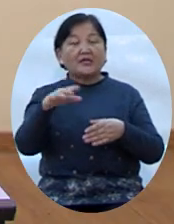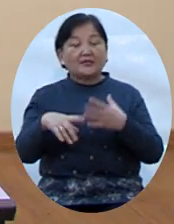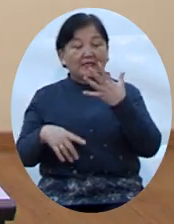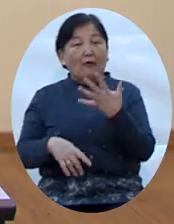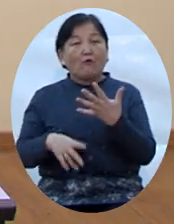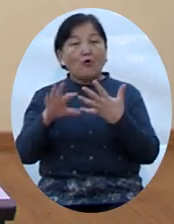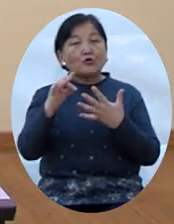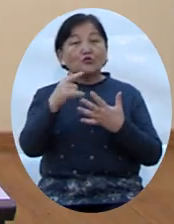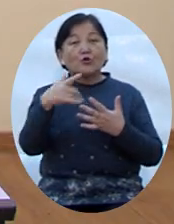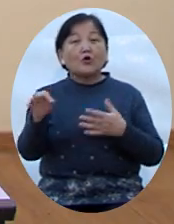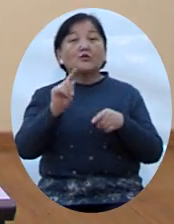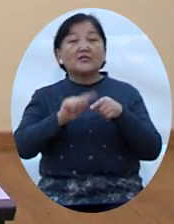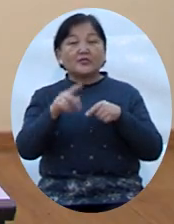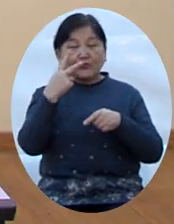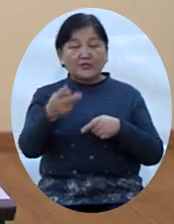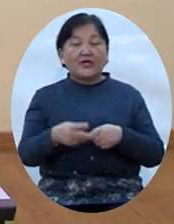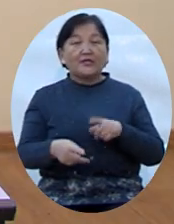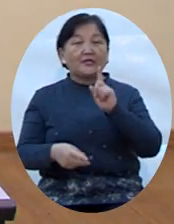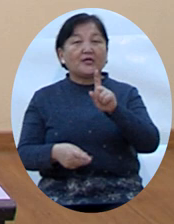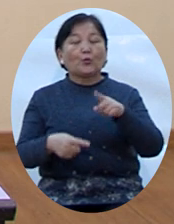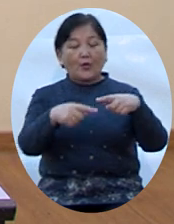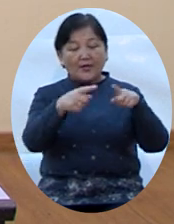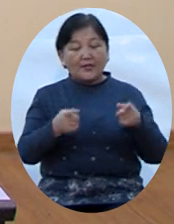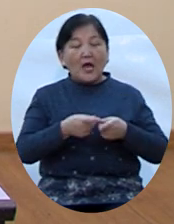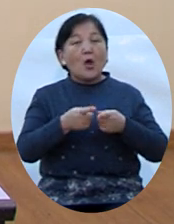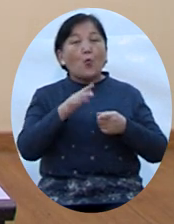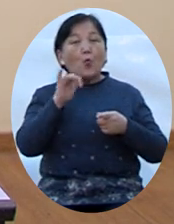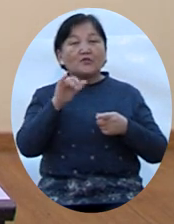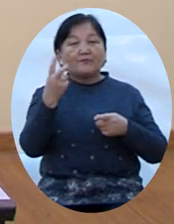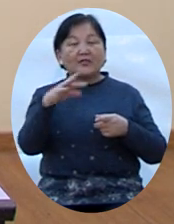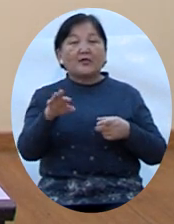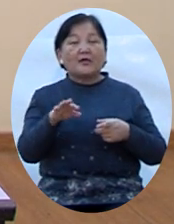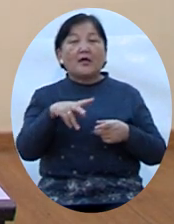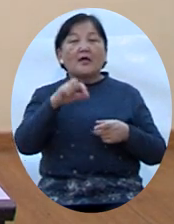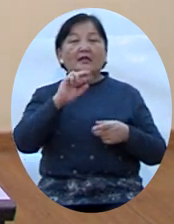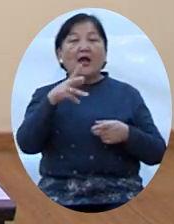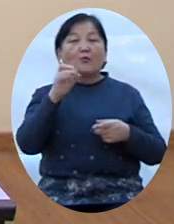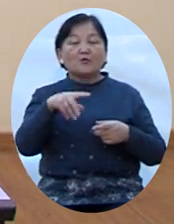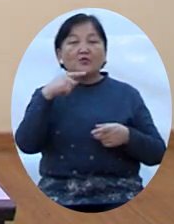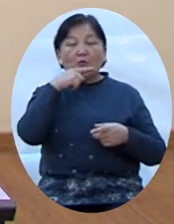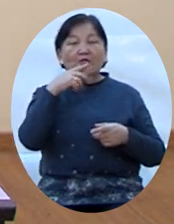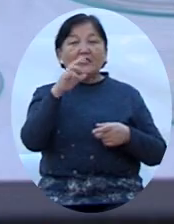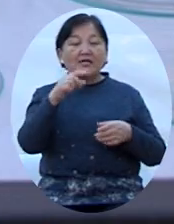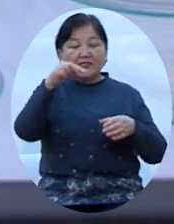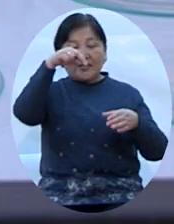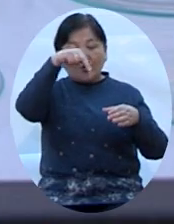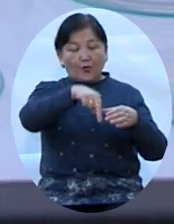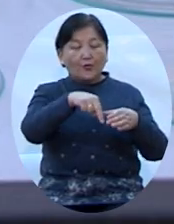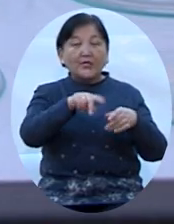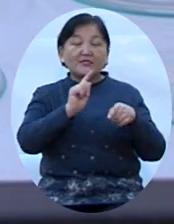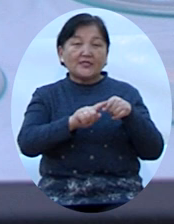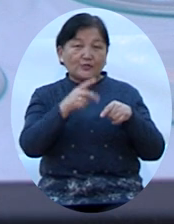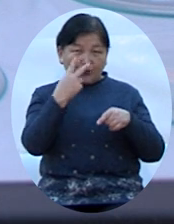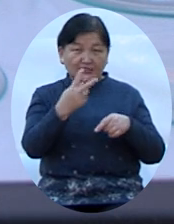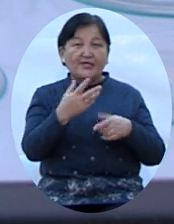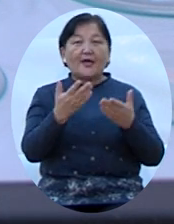шалгая. За багш нь 1 дугаартай уусмалыг лакмусын улаан цаасаар шалгах гэж байна.